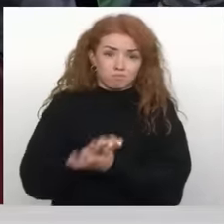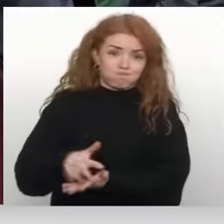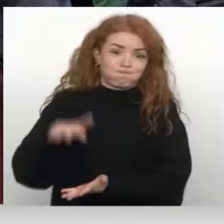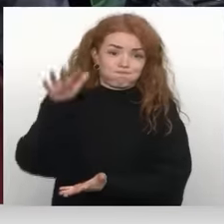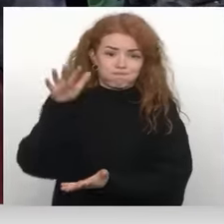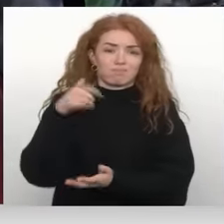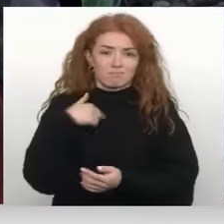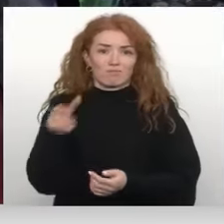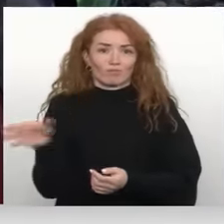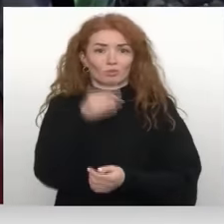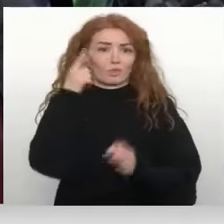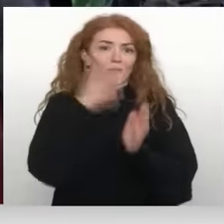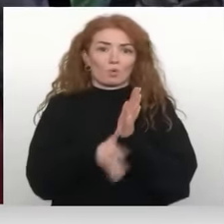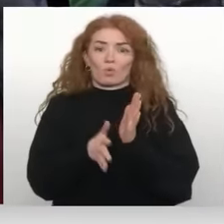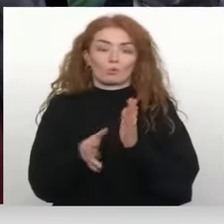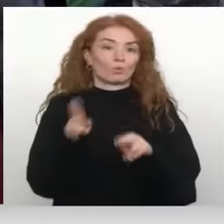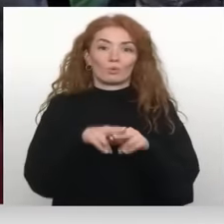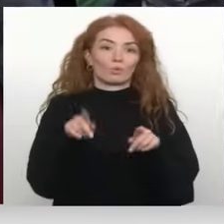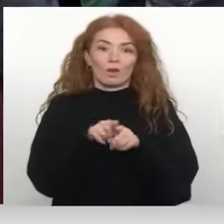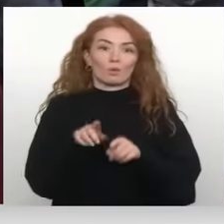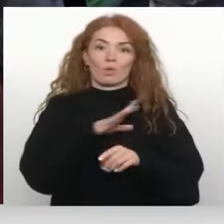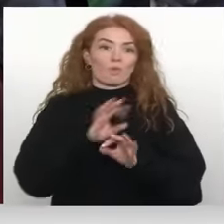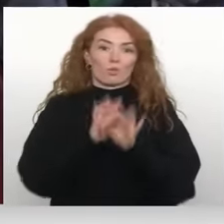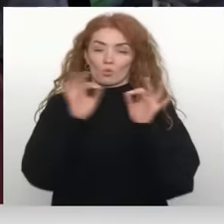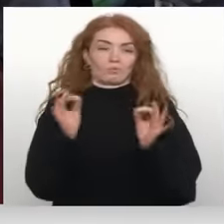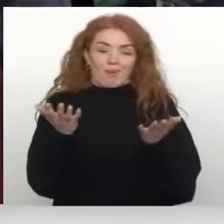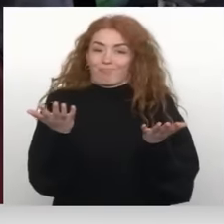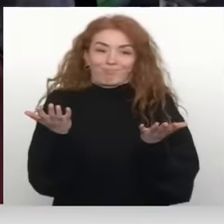ir sagrūtams. Tu nav arī to uzsākt. Tā vāk,